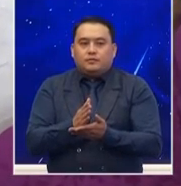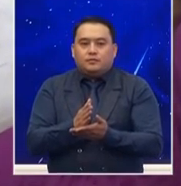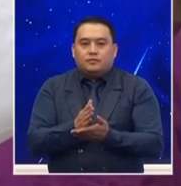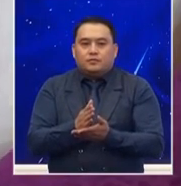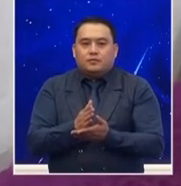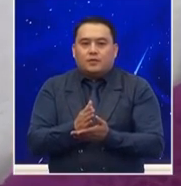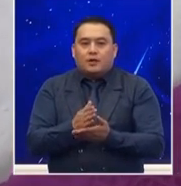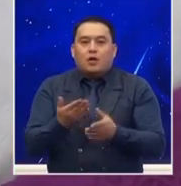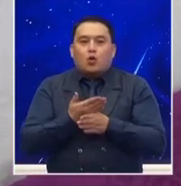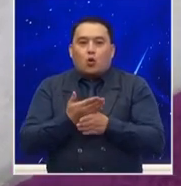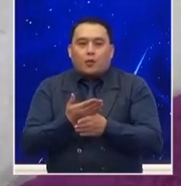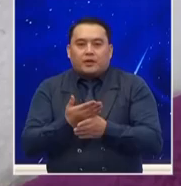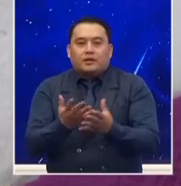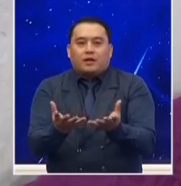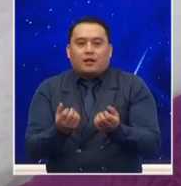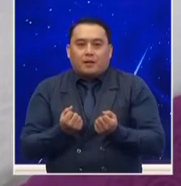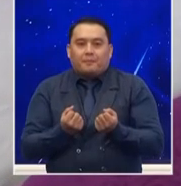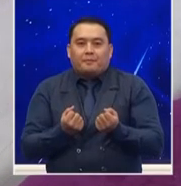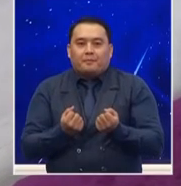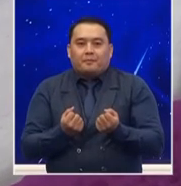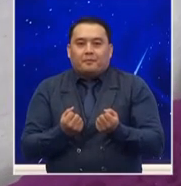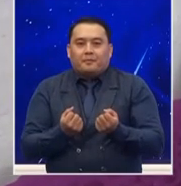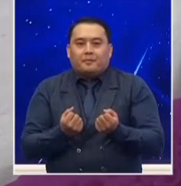өкіметтен жаңағындай көмек алып отырмын.